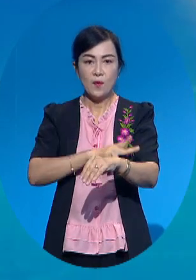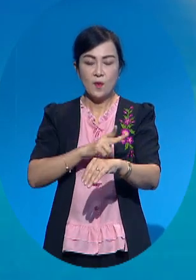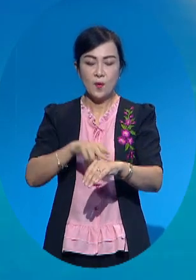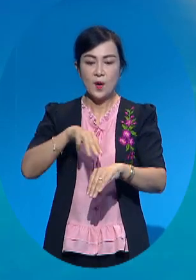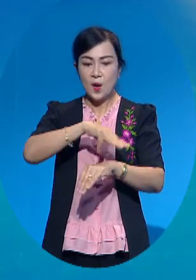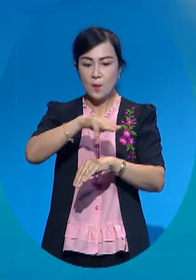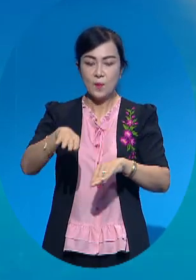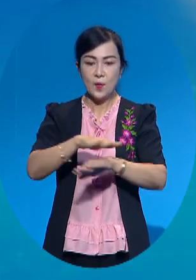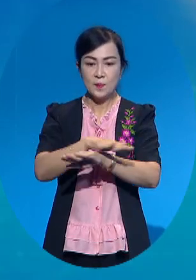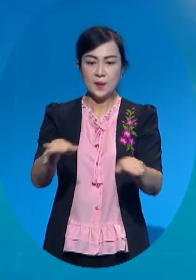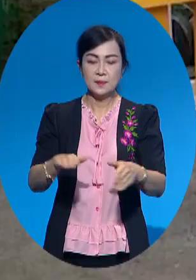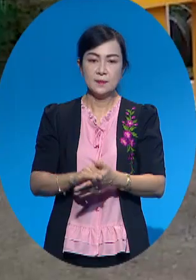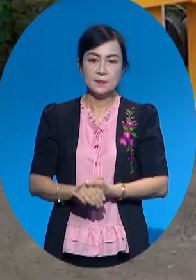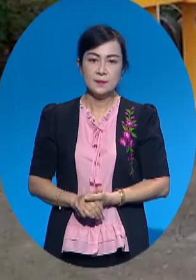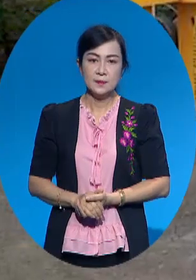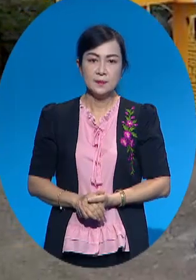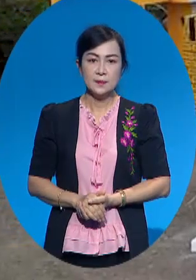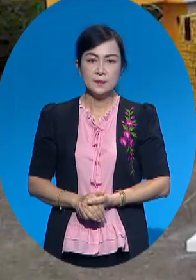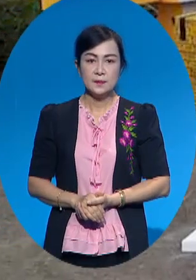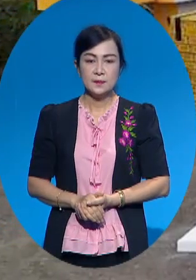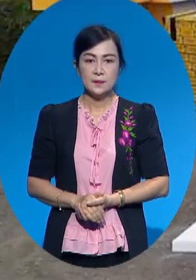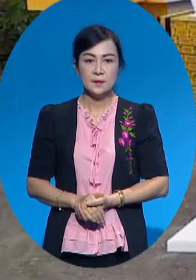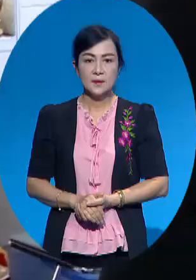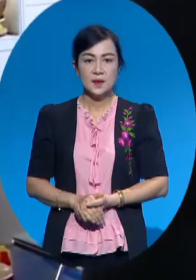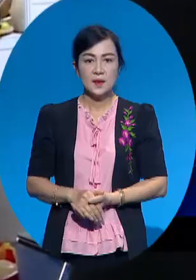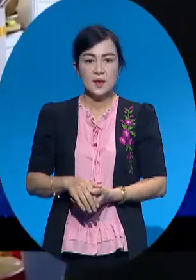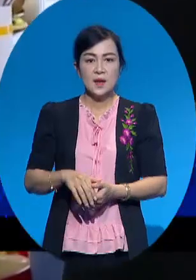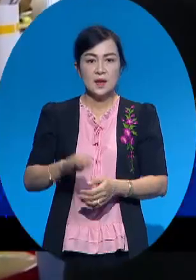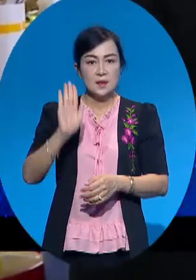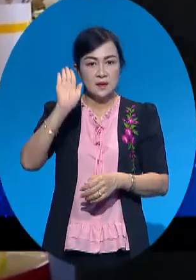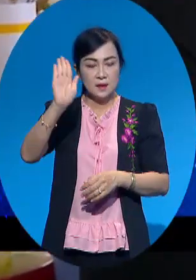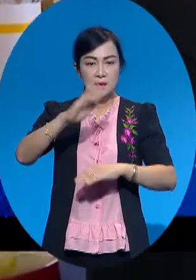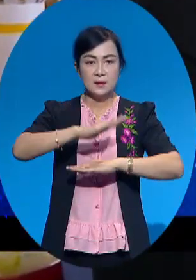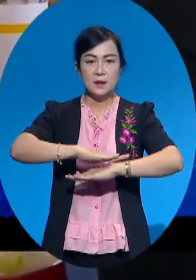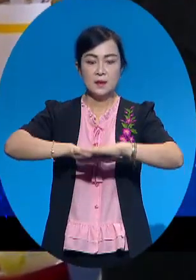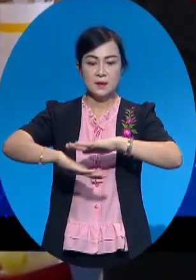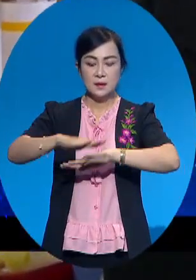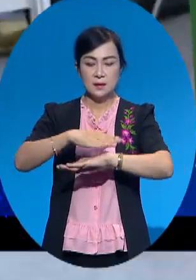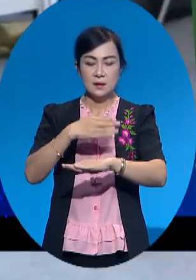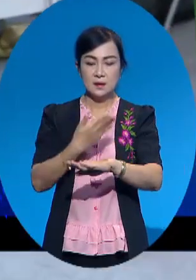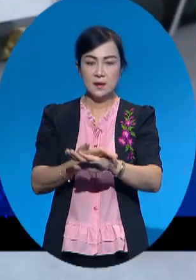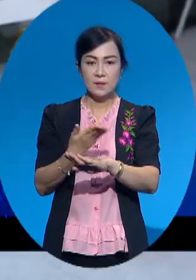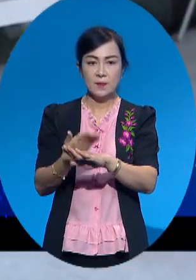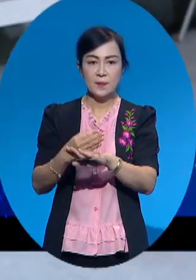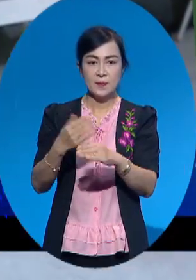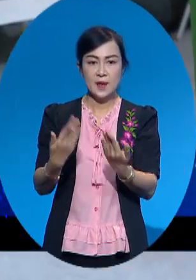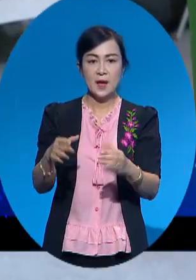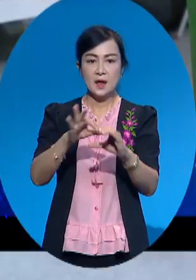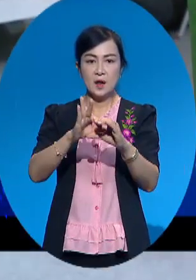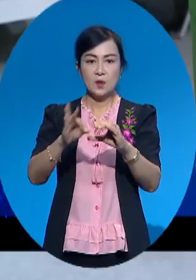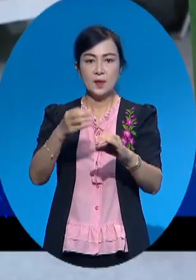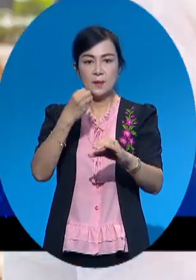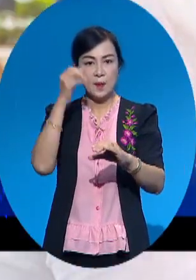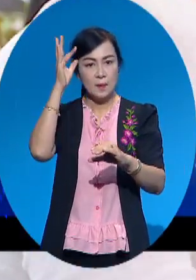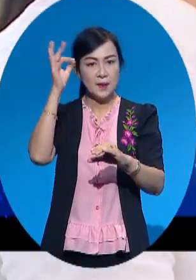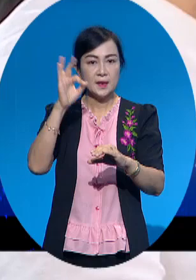của từng vùng miền là một trong những đơn vị tiên phong trong xây dựng sản phẩm ocop đến nay công ty Cổ Phần Thực